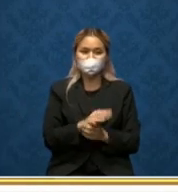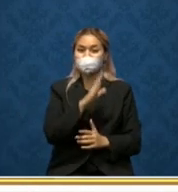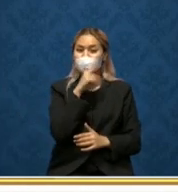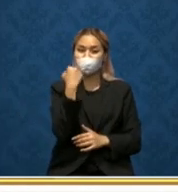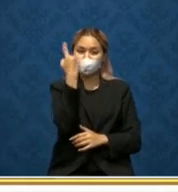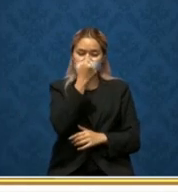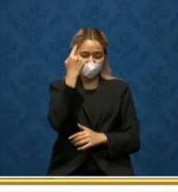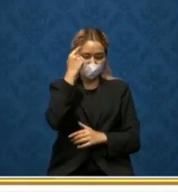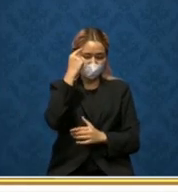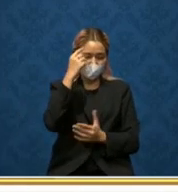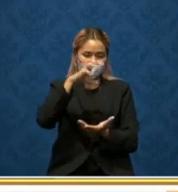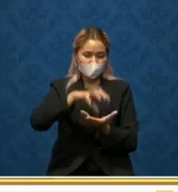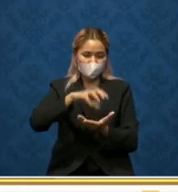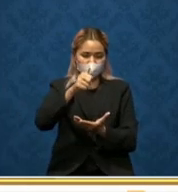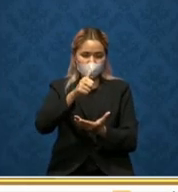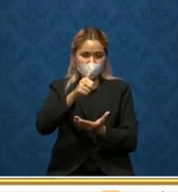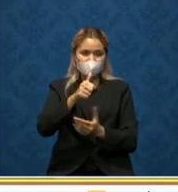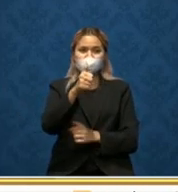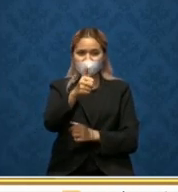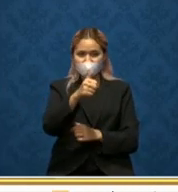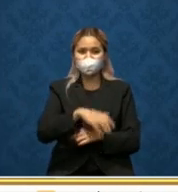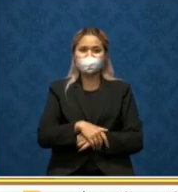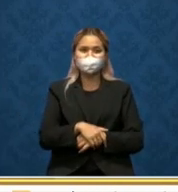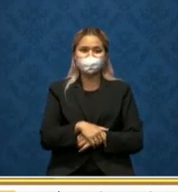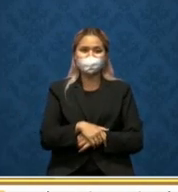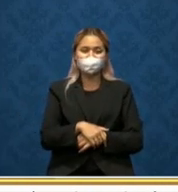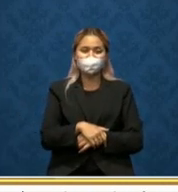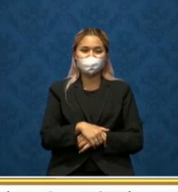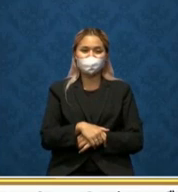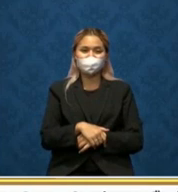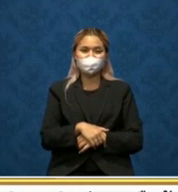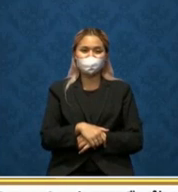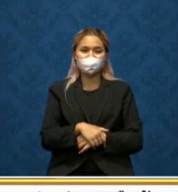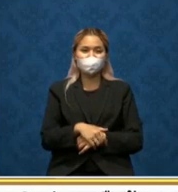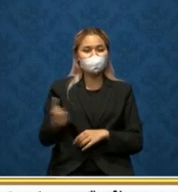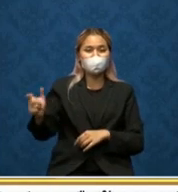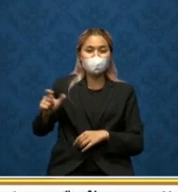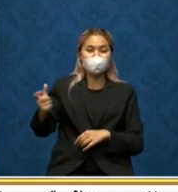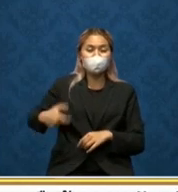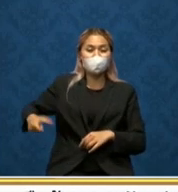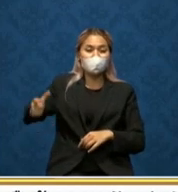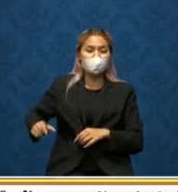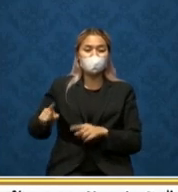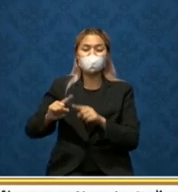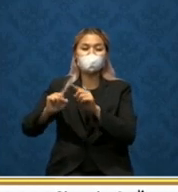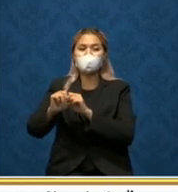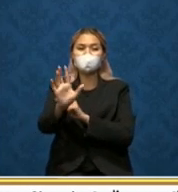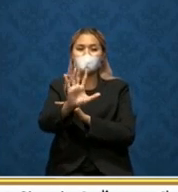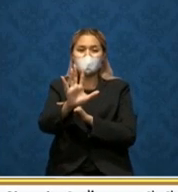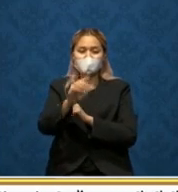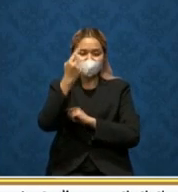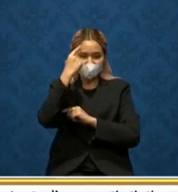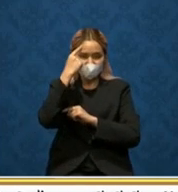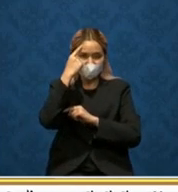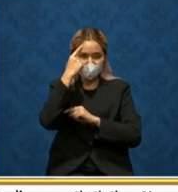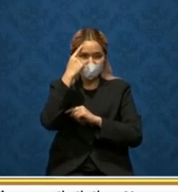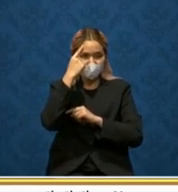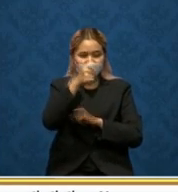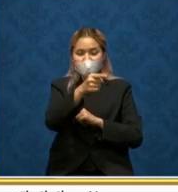ชอบเสี่ยงโชคหน่อยก็ไม่ต้องไปไกลถึงปลอยนะครับเพราะว่ากองทัพเเปิดบ่อนครับสนามมวยสนามม้าเเปิดบ่อนเขา